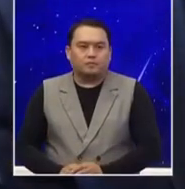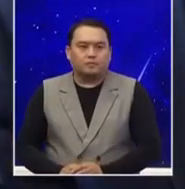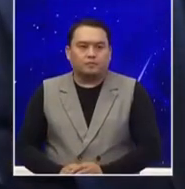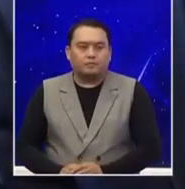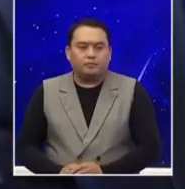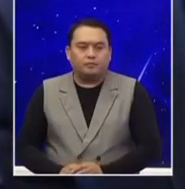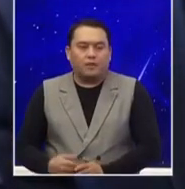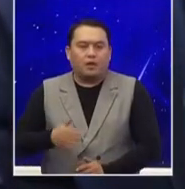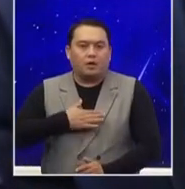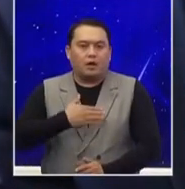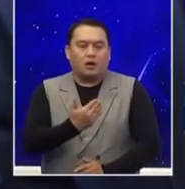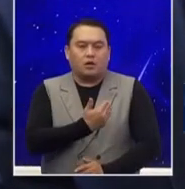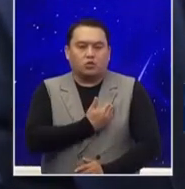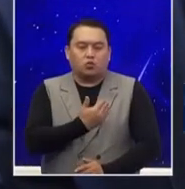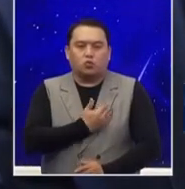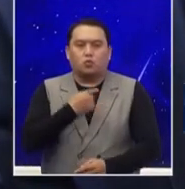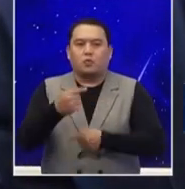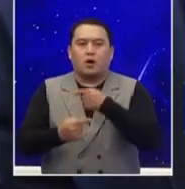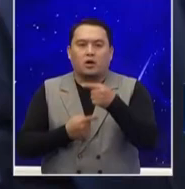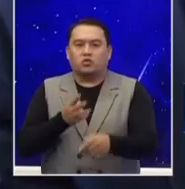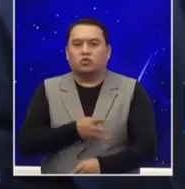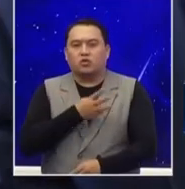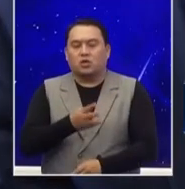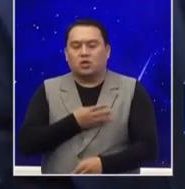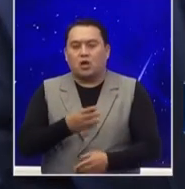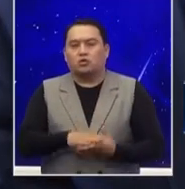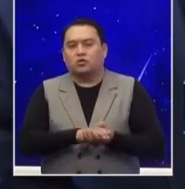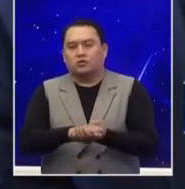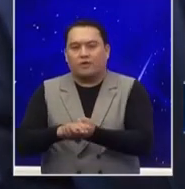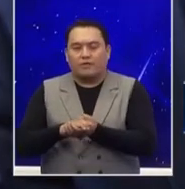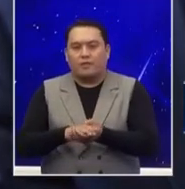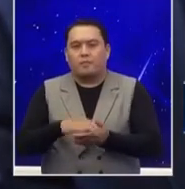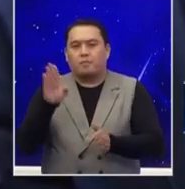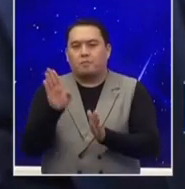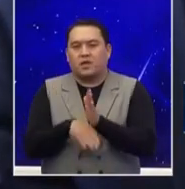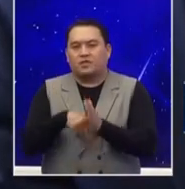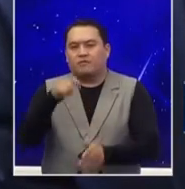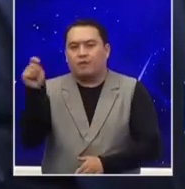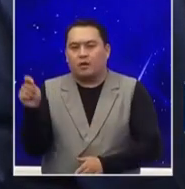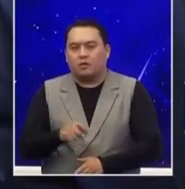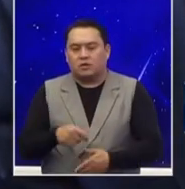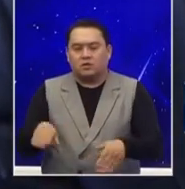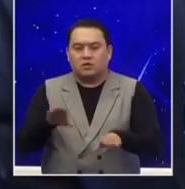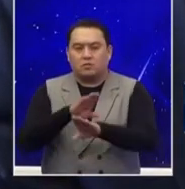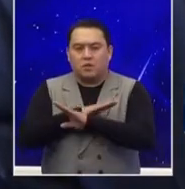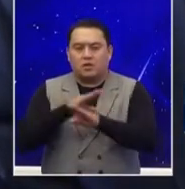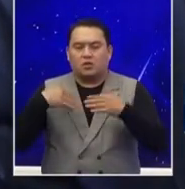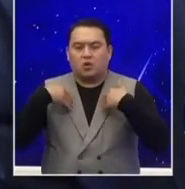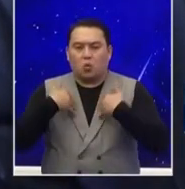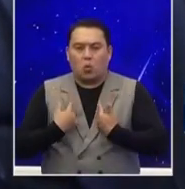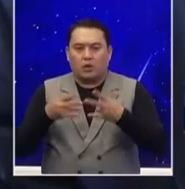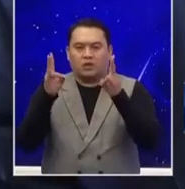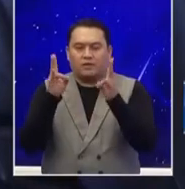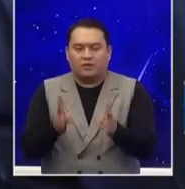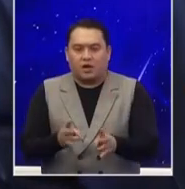конечно же всем последующим поколениям я желаю мирной жизни без войны война это разрушение это смерть это горе пусть это